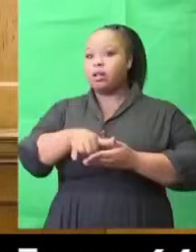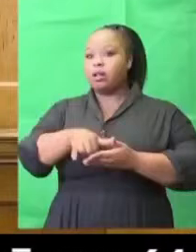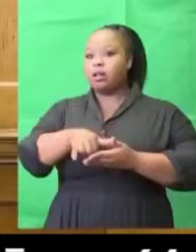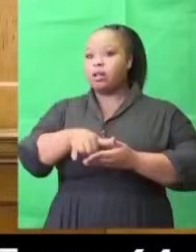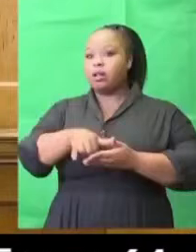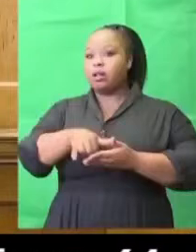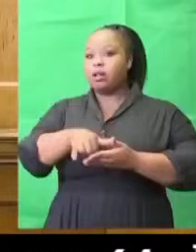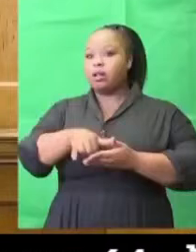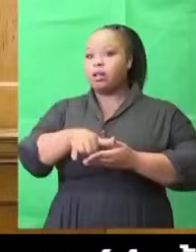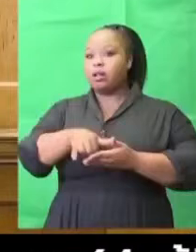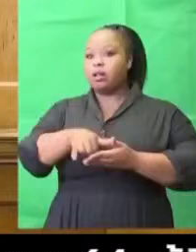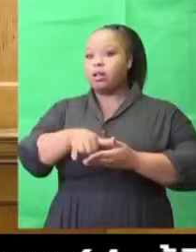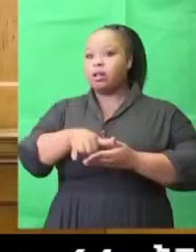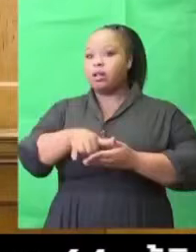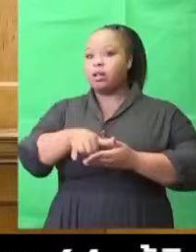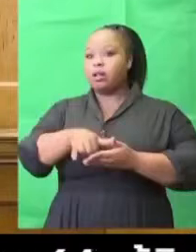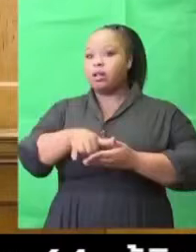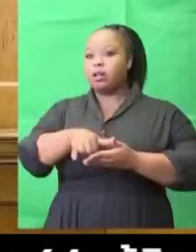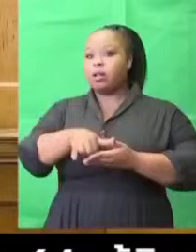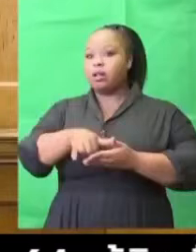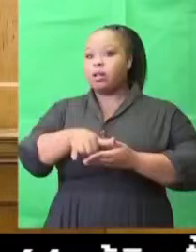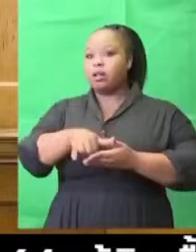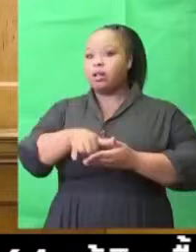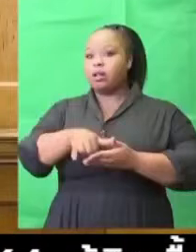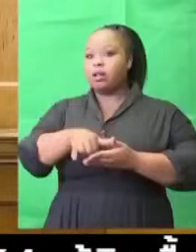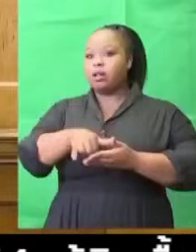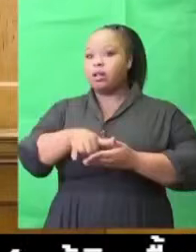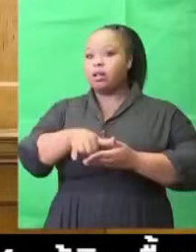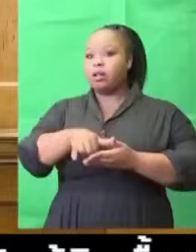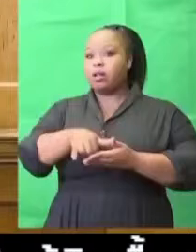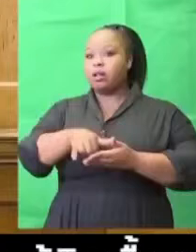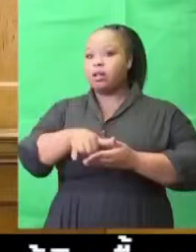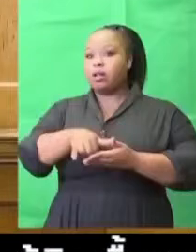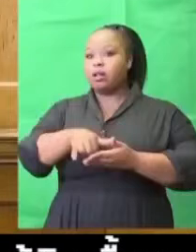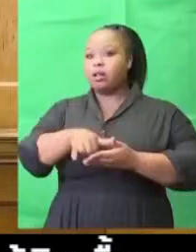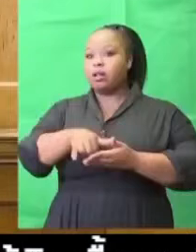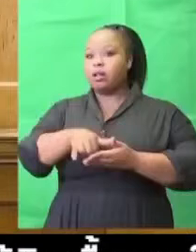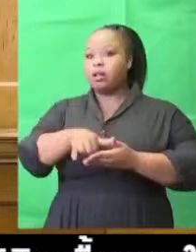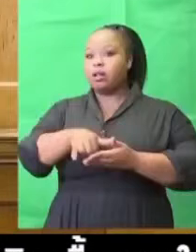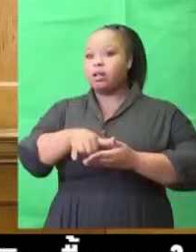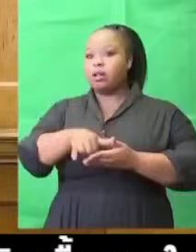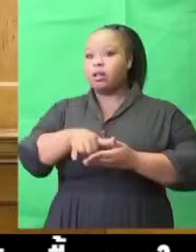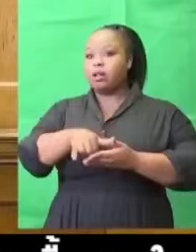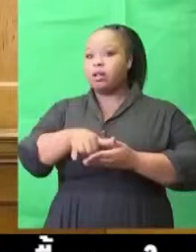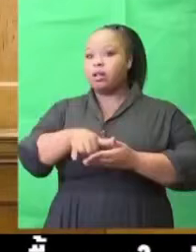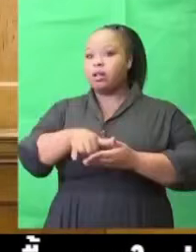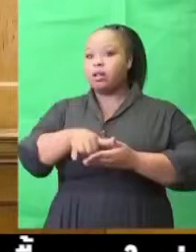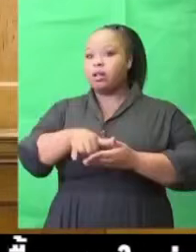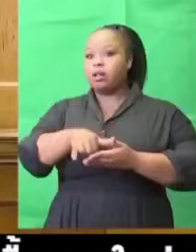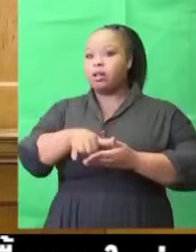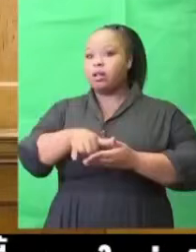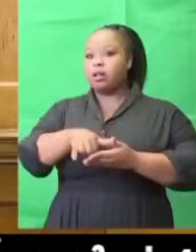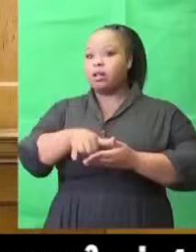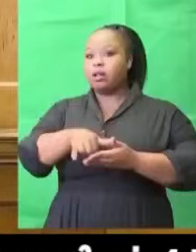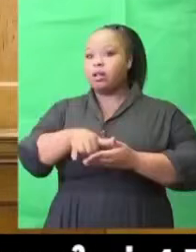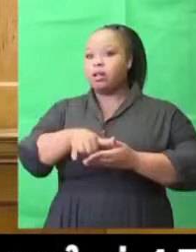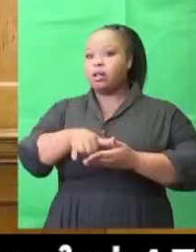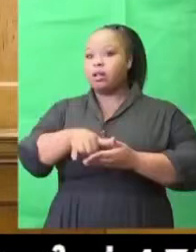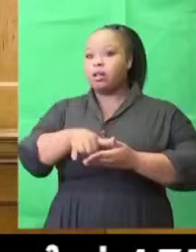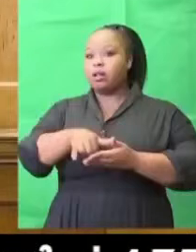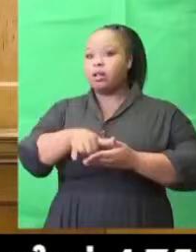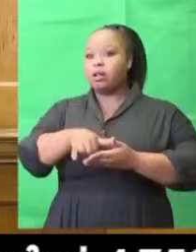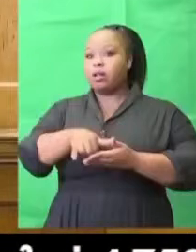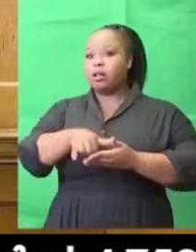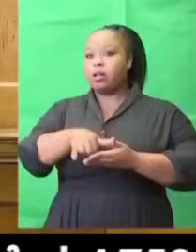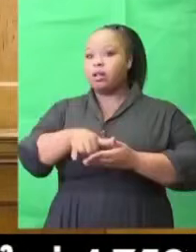อ่อนแอลงไปอีกร้านคล้ายๆกับว่าเขากำลังบอกว่าประเทศต่างๆเหล่านี้เห็นแก่ตัวนอกจากจะไม่ช่วย